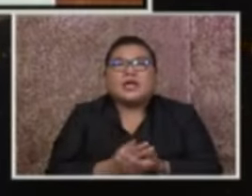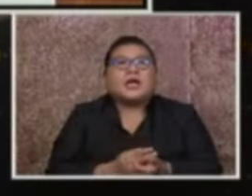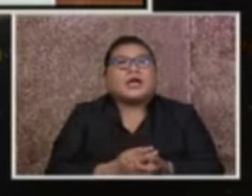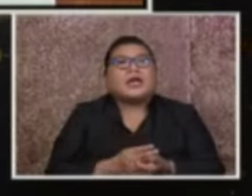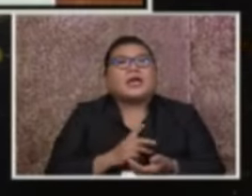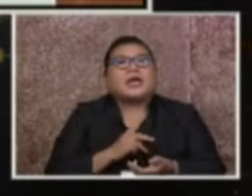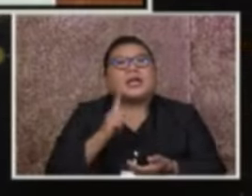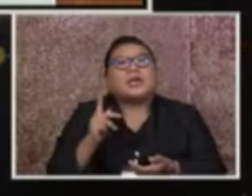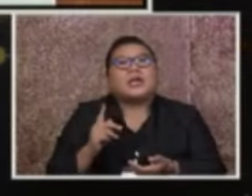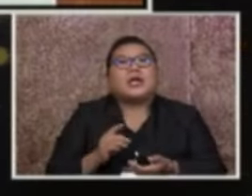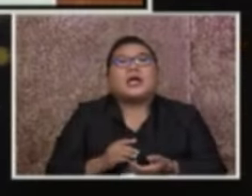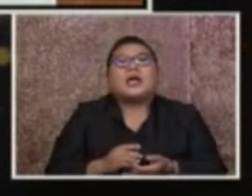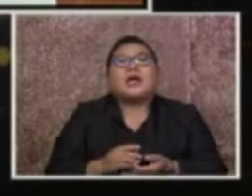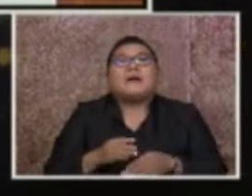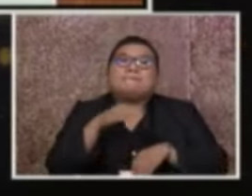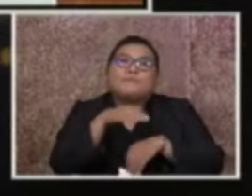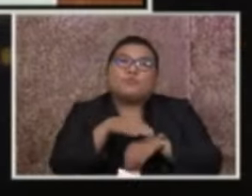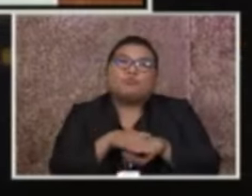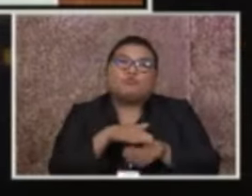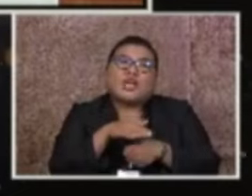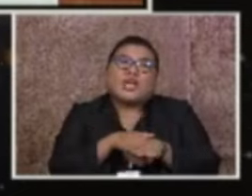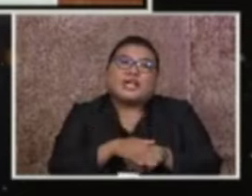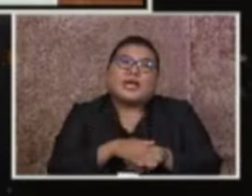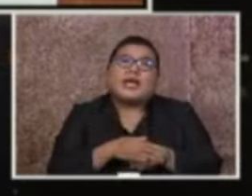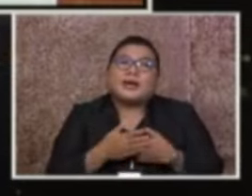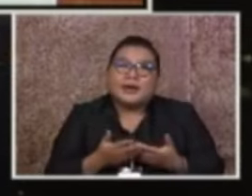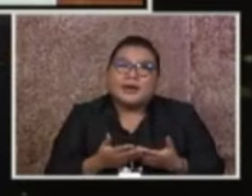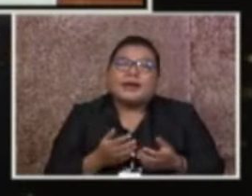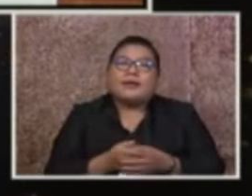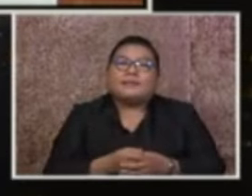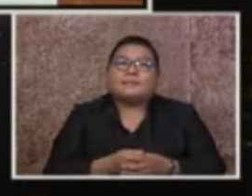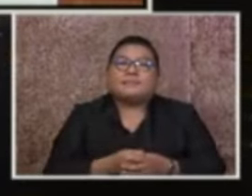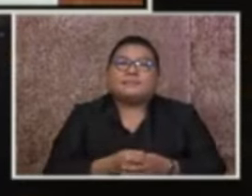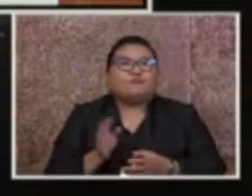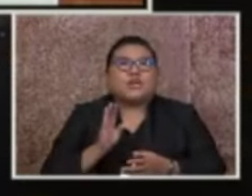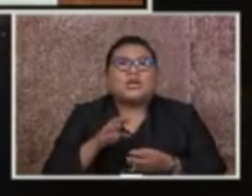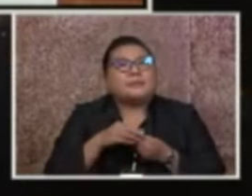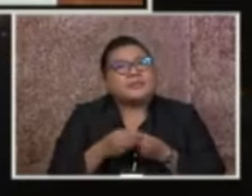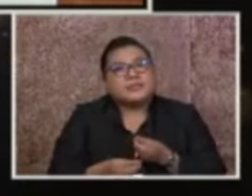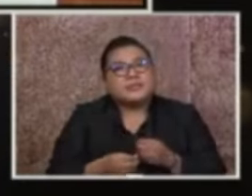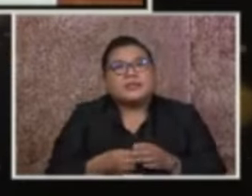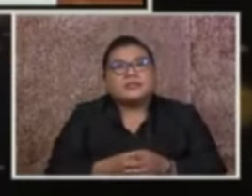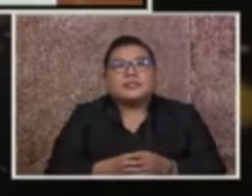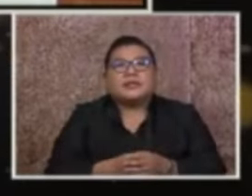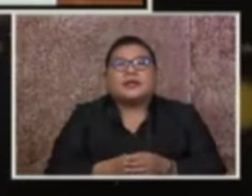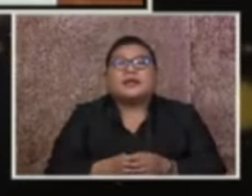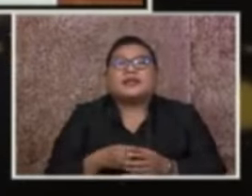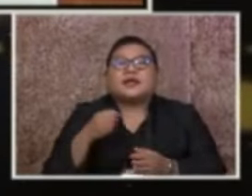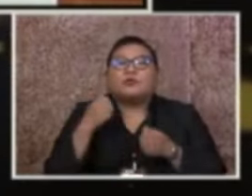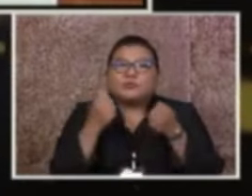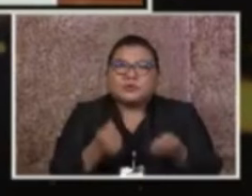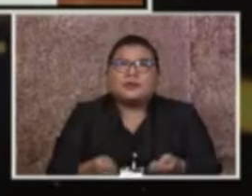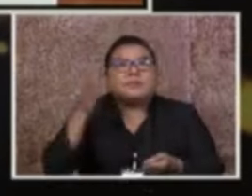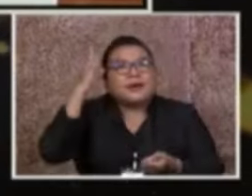bukan karena miskin saja sehingga peran desa adat harus kita maksimalkan harus bisa memberikan pemahaman kalau